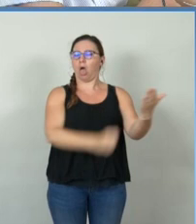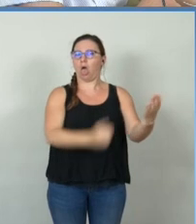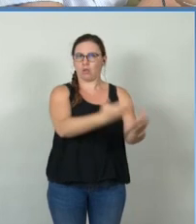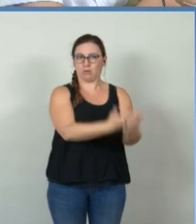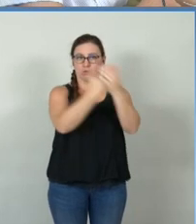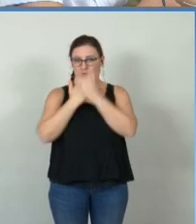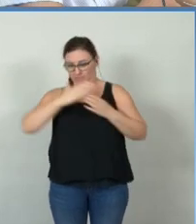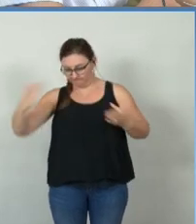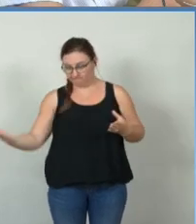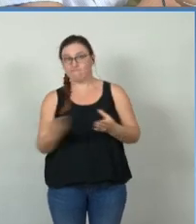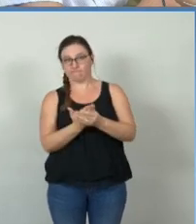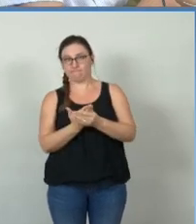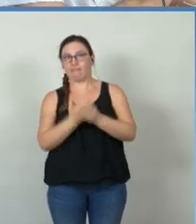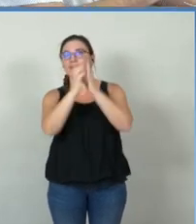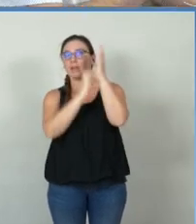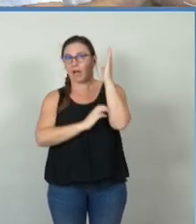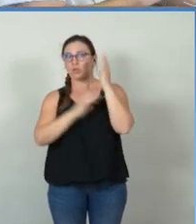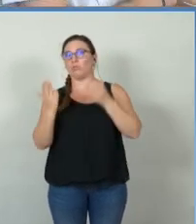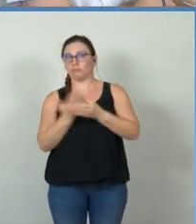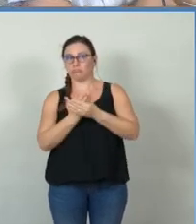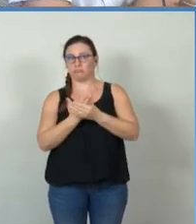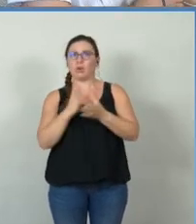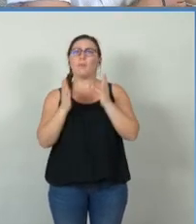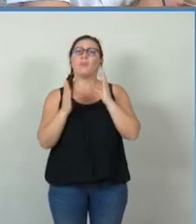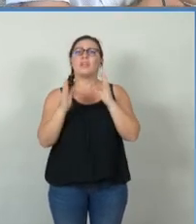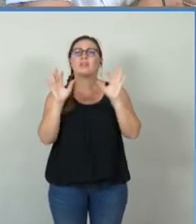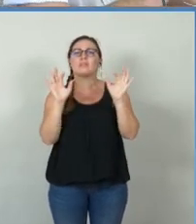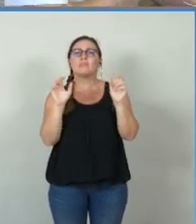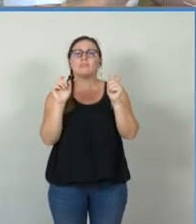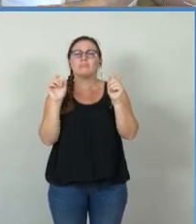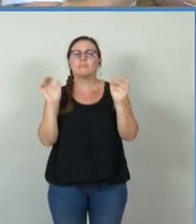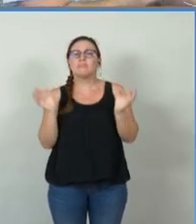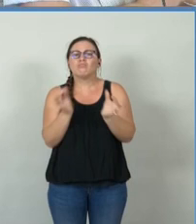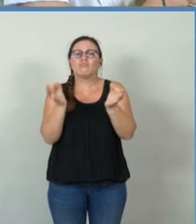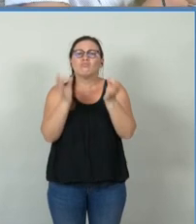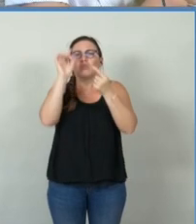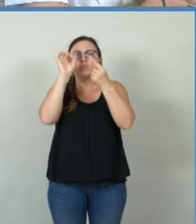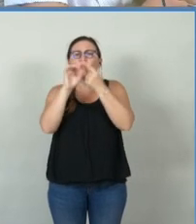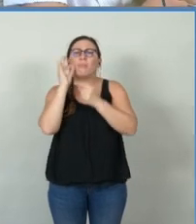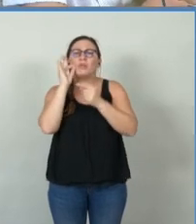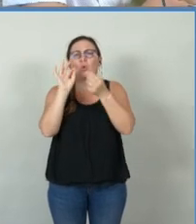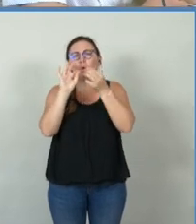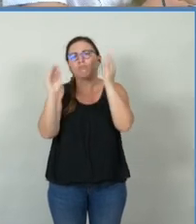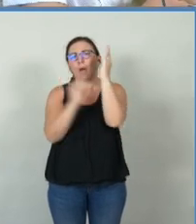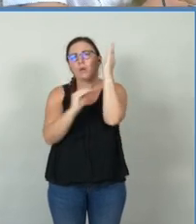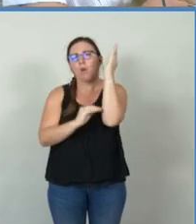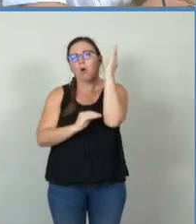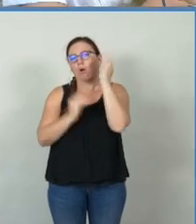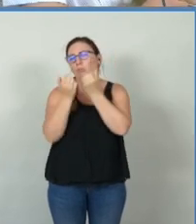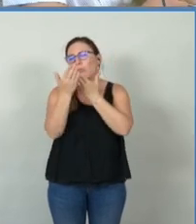le la liasse des délibérations qui sera d'ailleurs un petit peu amendée sur quelques sujets trois petits points